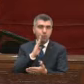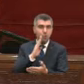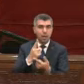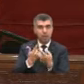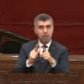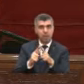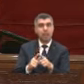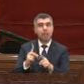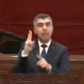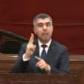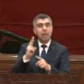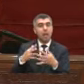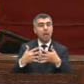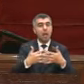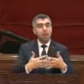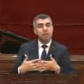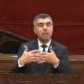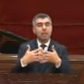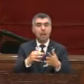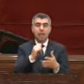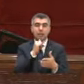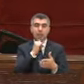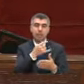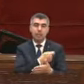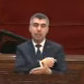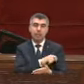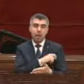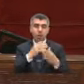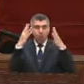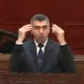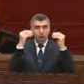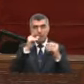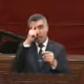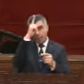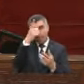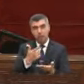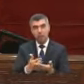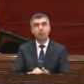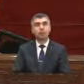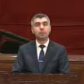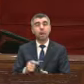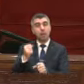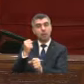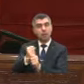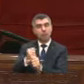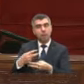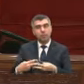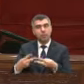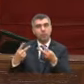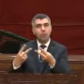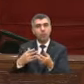تنطلق في الولايات المتحده في ايطاليا في اسبانيا وفي هولندا في المانيا. تقديم الخدمات